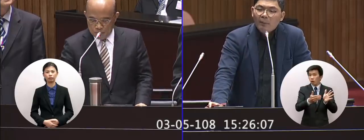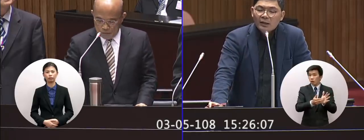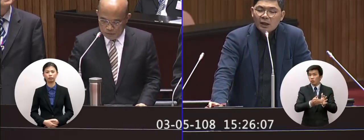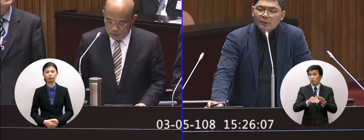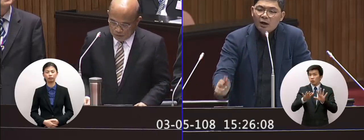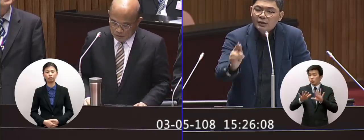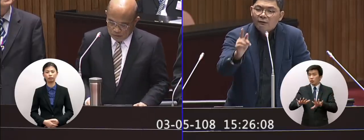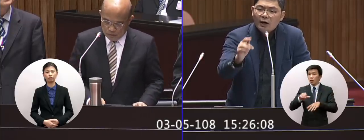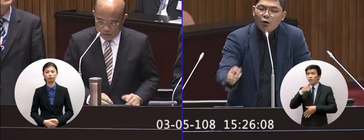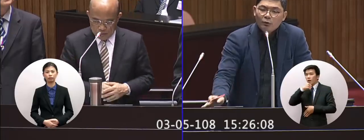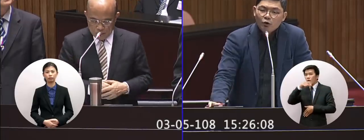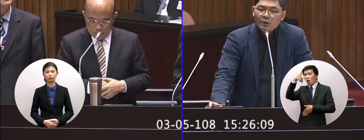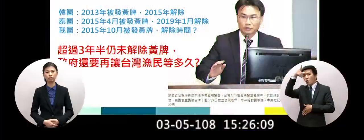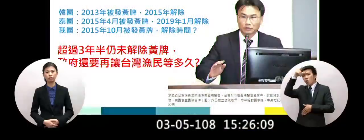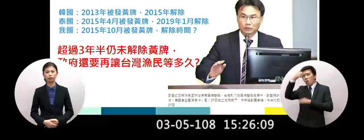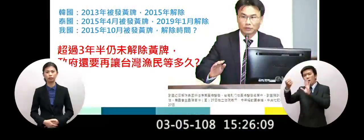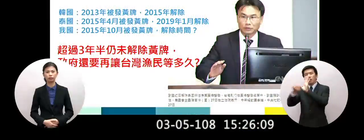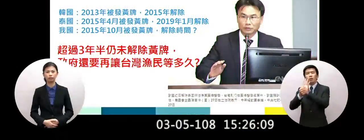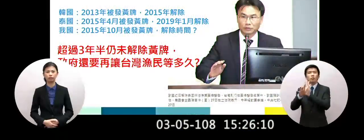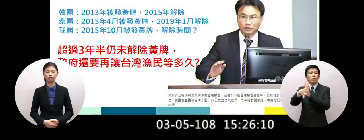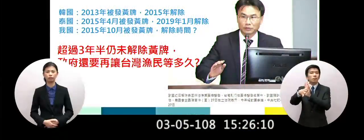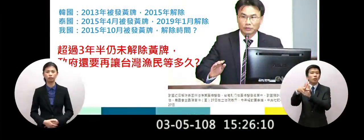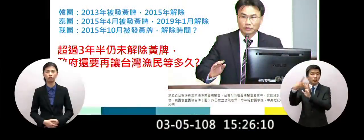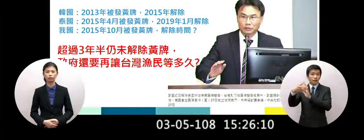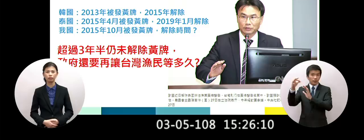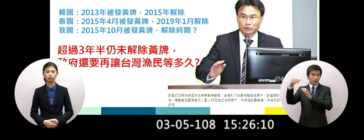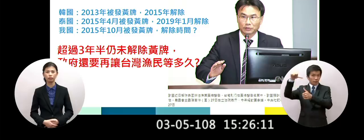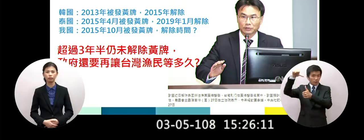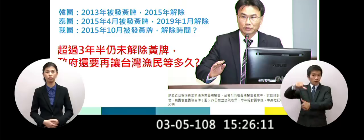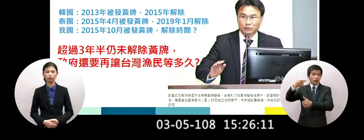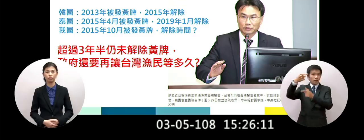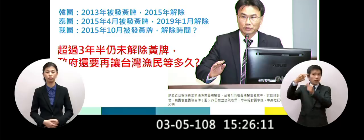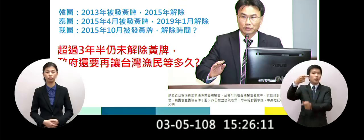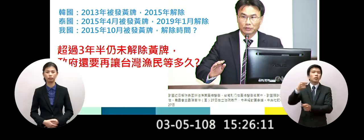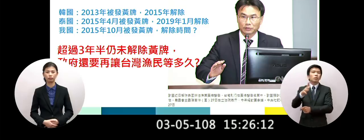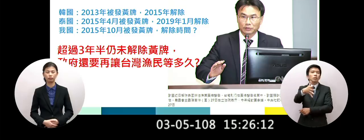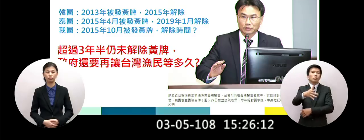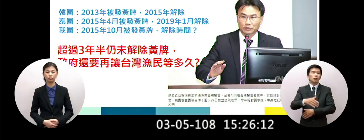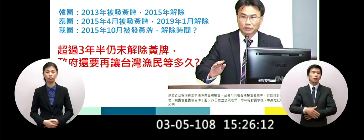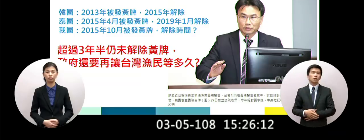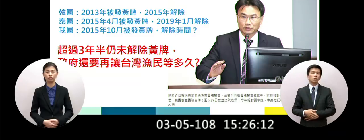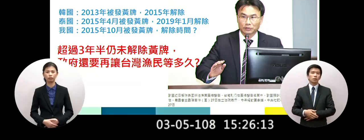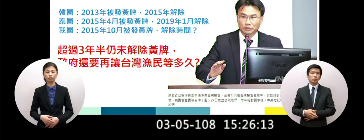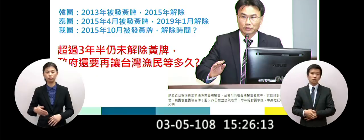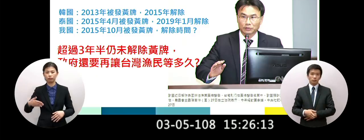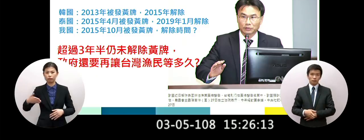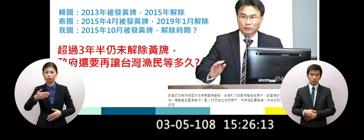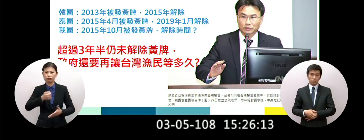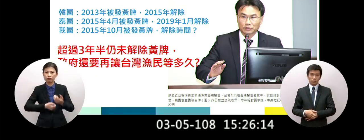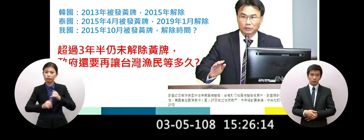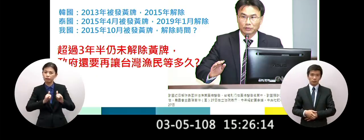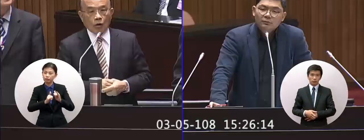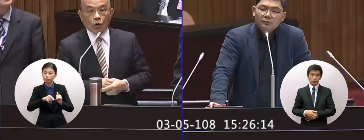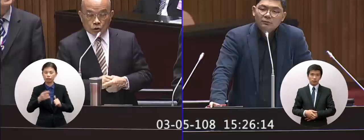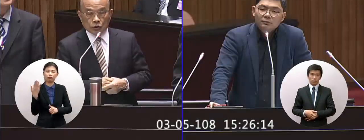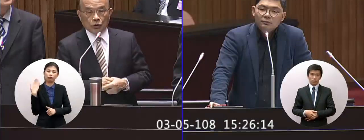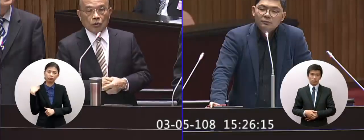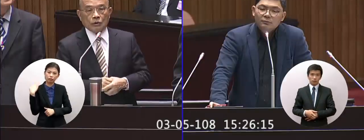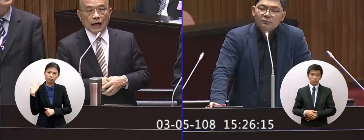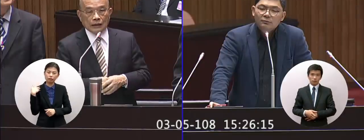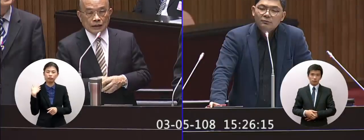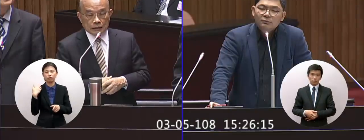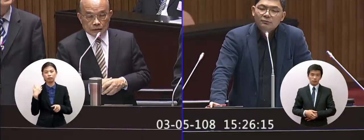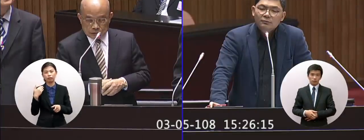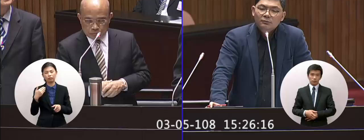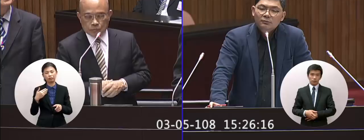为什么黄牌拿不掉，而且罚了我们渔民一亿？请问是什么问题？ 我们的渔民过去在作业上，或者